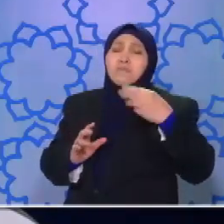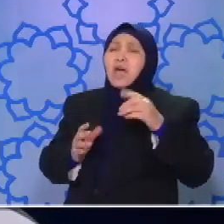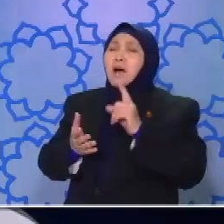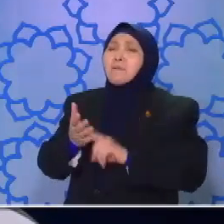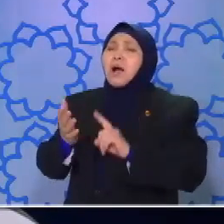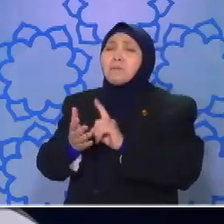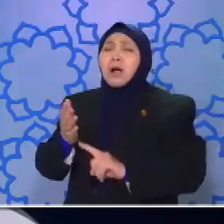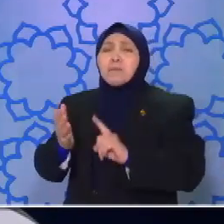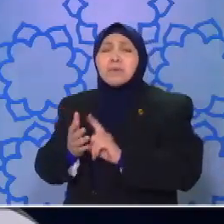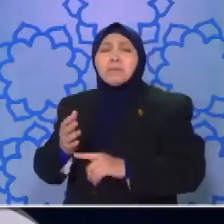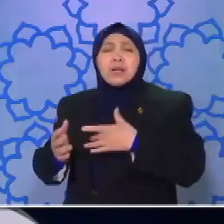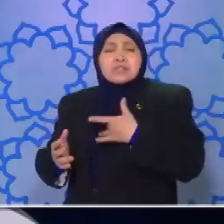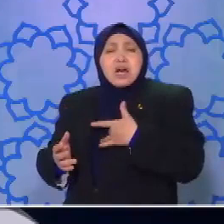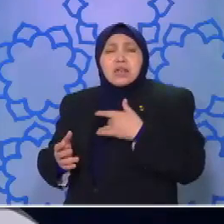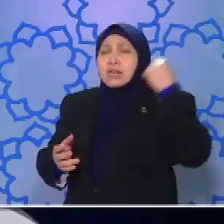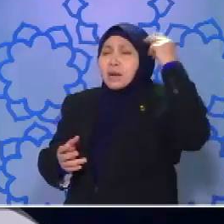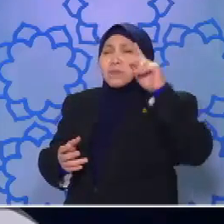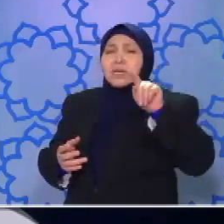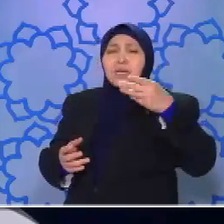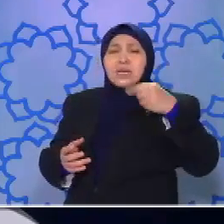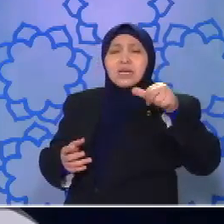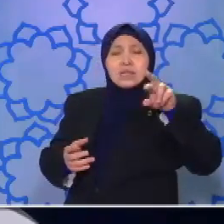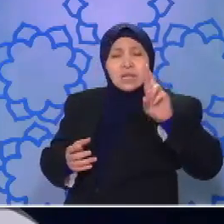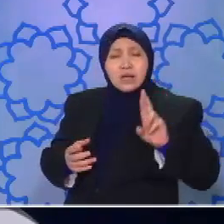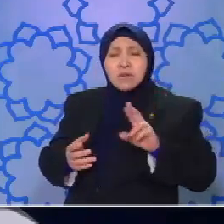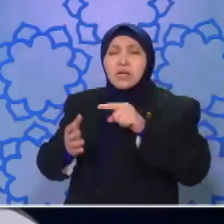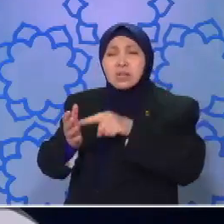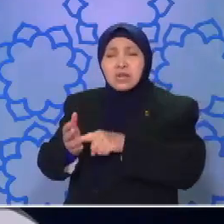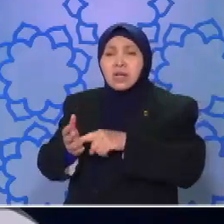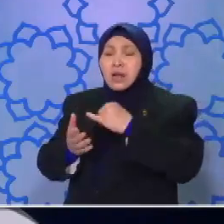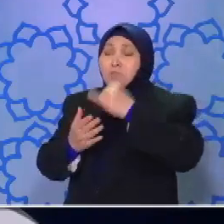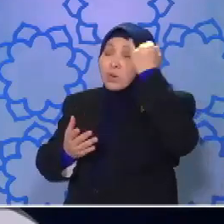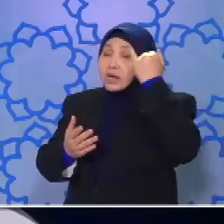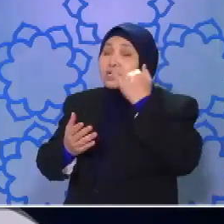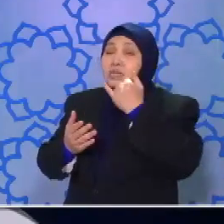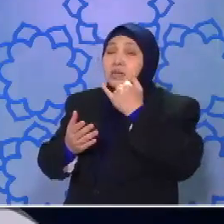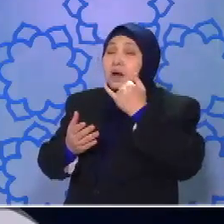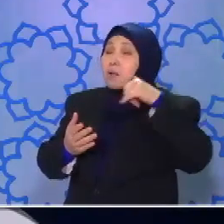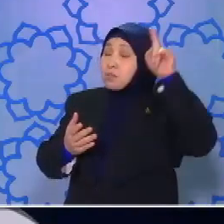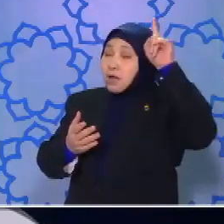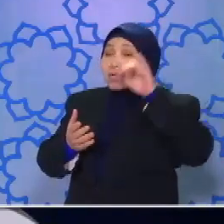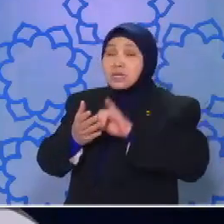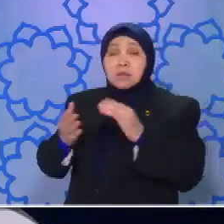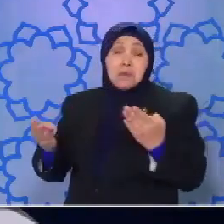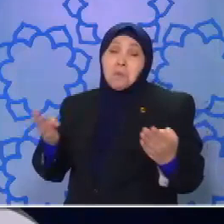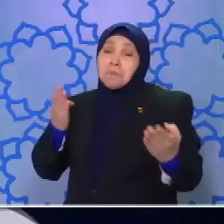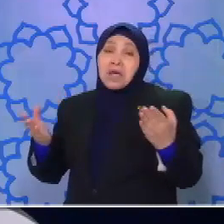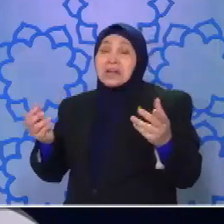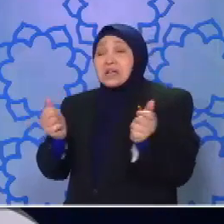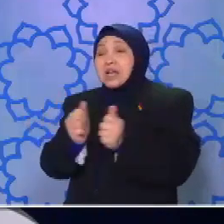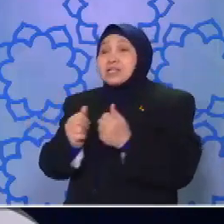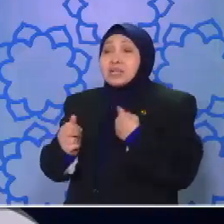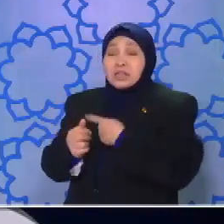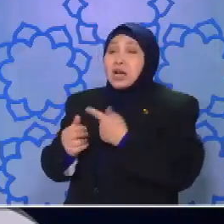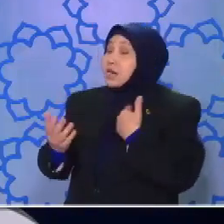Ustaz bila tahu bahawa Nabi Khidir ada ilmu ladun, ya, iaitu ilmu dari sisi Allah ini berbanding dengan kita lah.